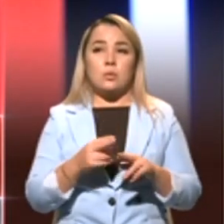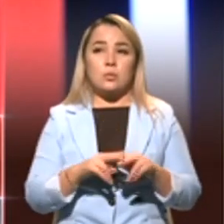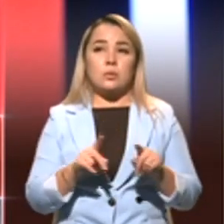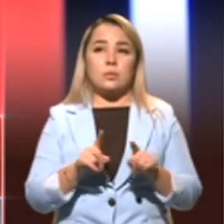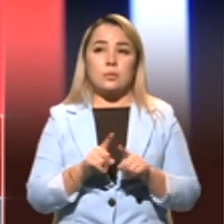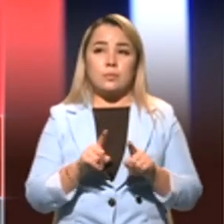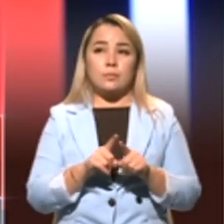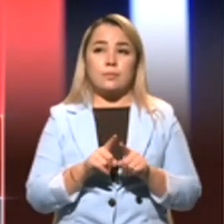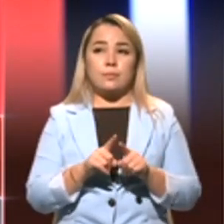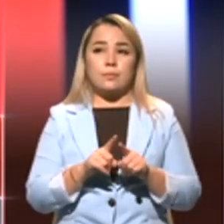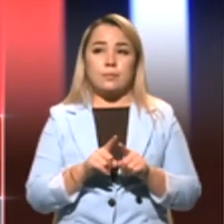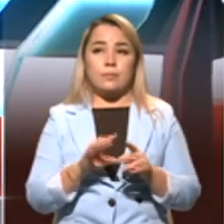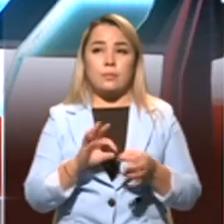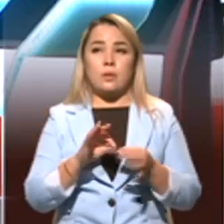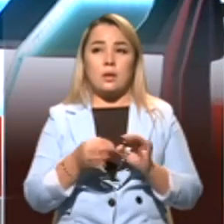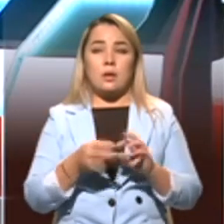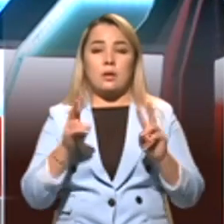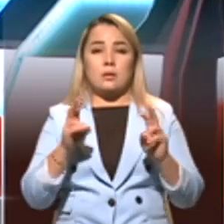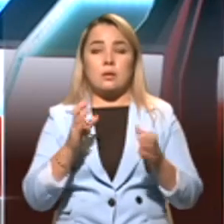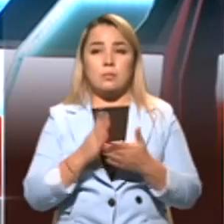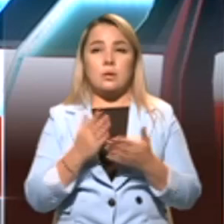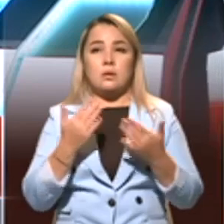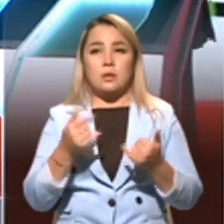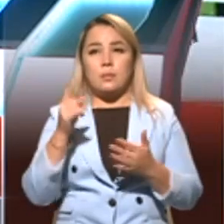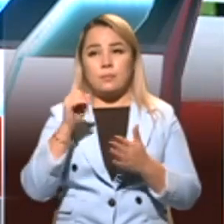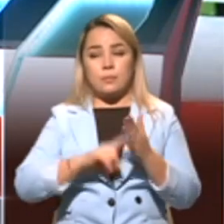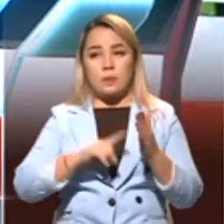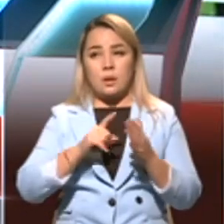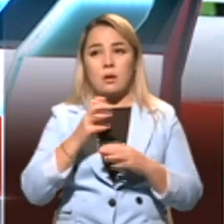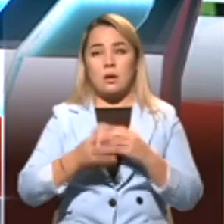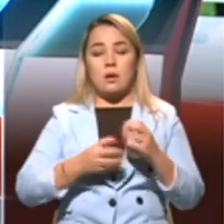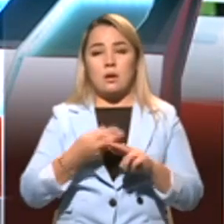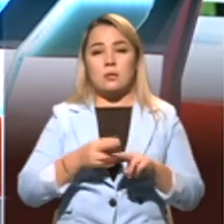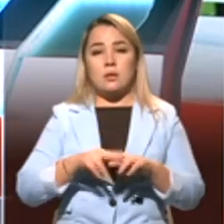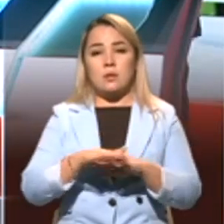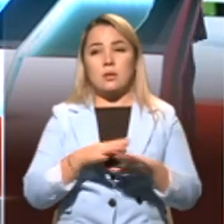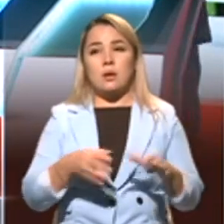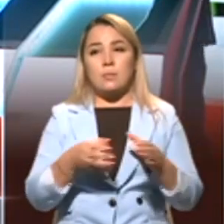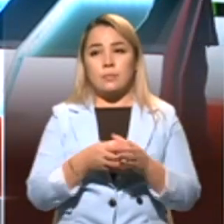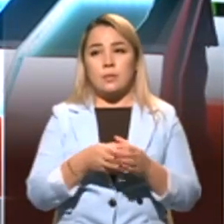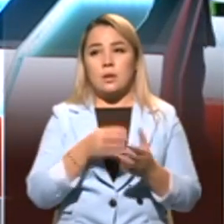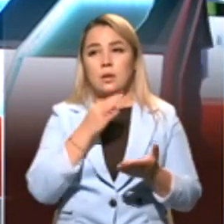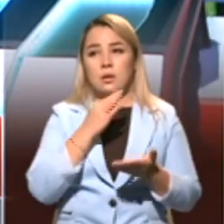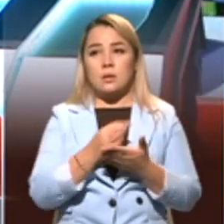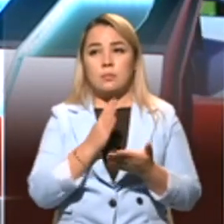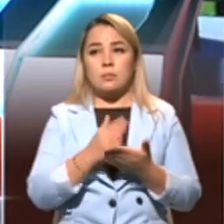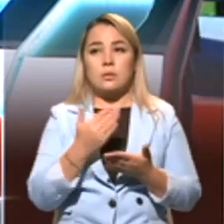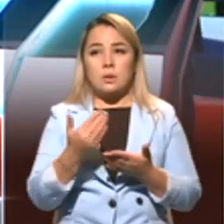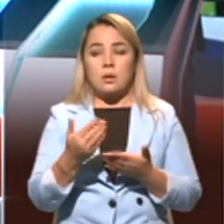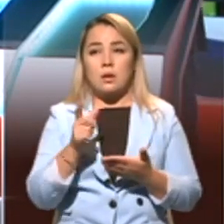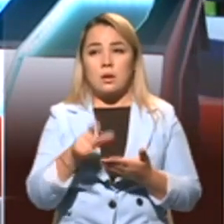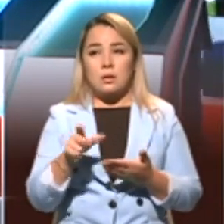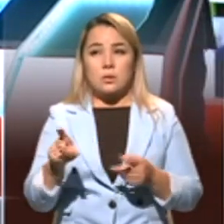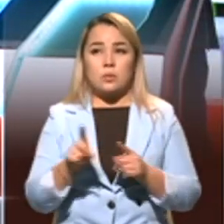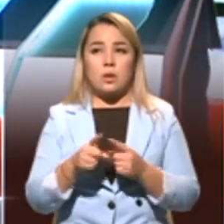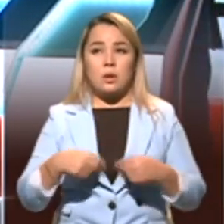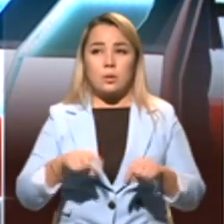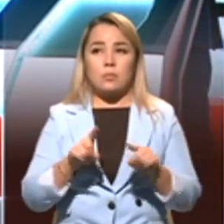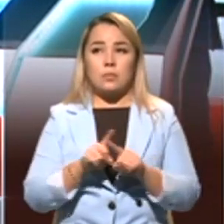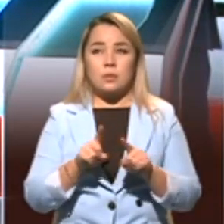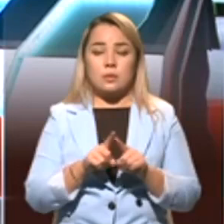қарайықшы. Бұл өте күрделі тақырып. Енді діни мына халықаралық қауымдастықтар, азаматтық